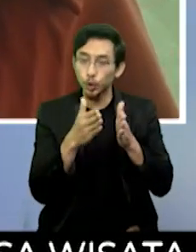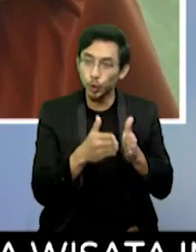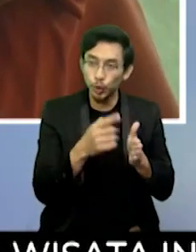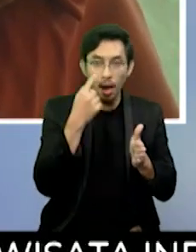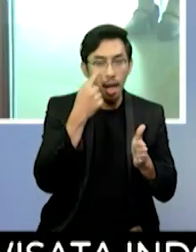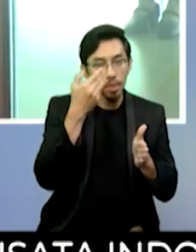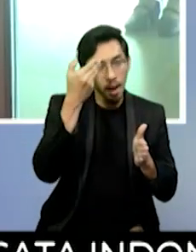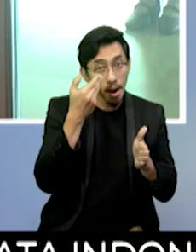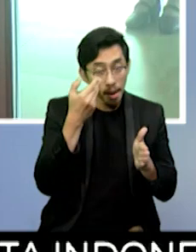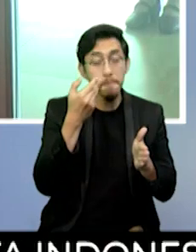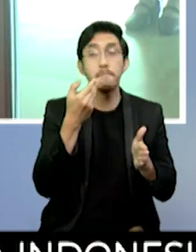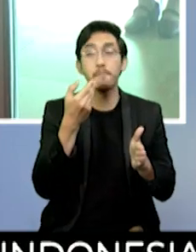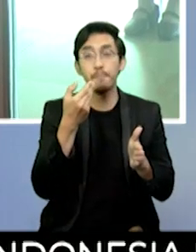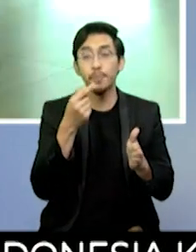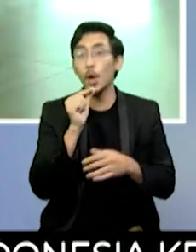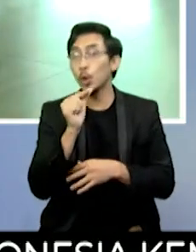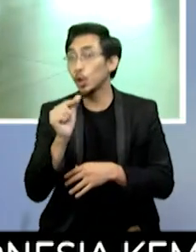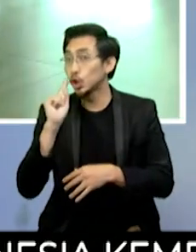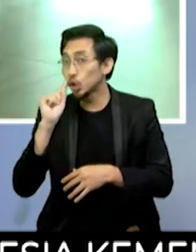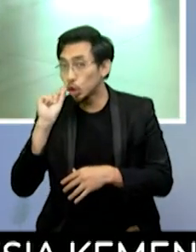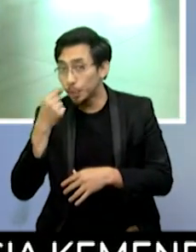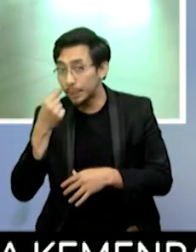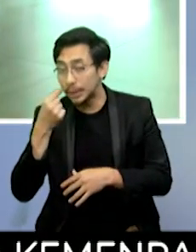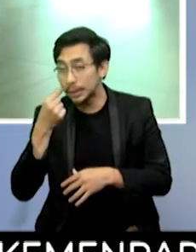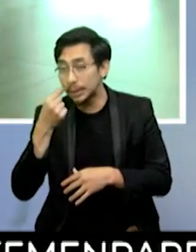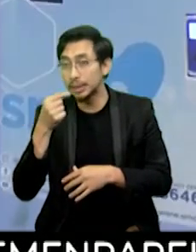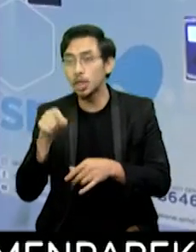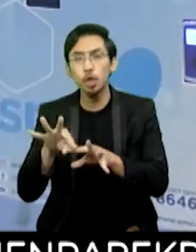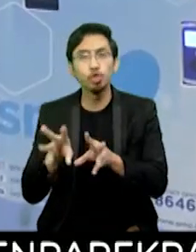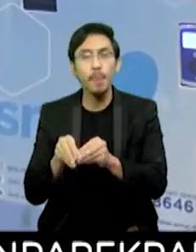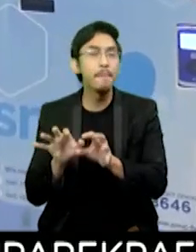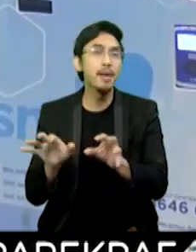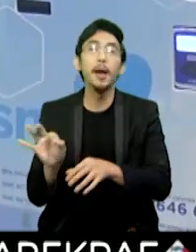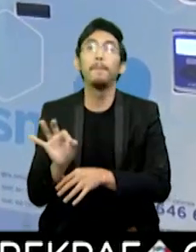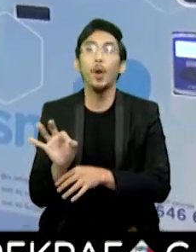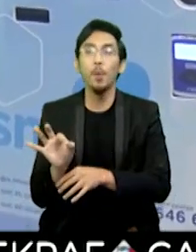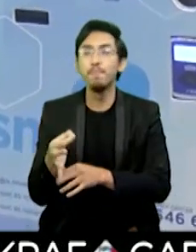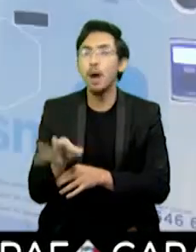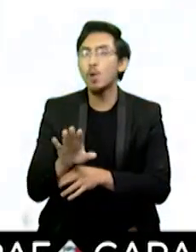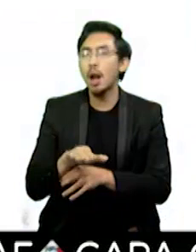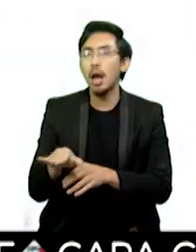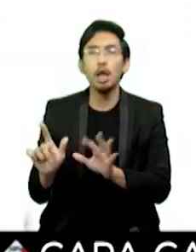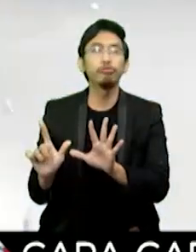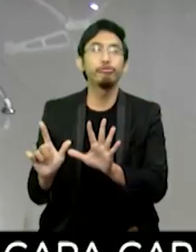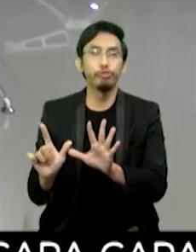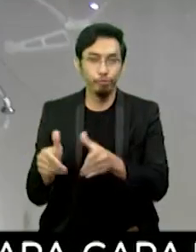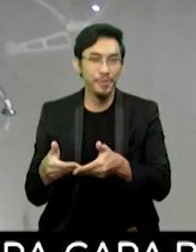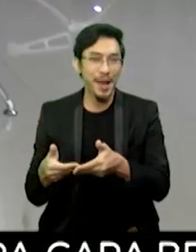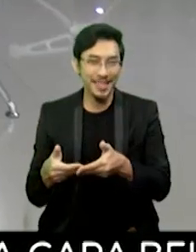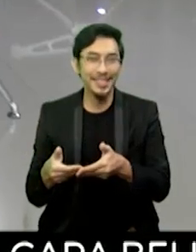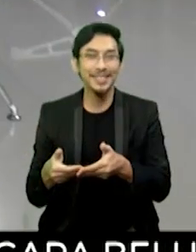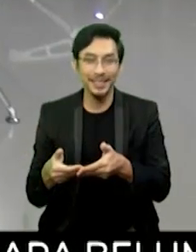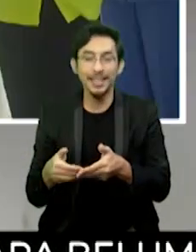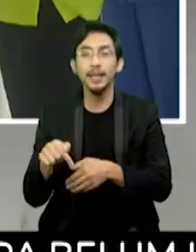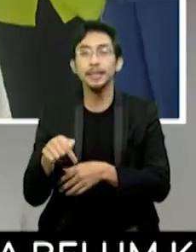Sementara untuk bibir sumbingnya memang belum begitu banyak, baru 7 anak-anak bayi ya. Dengan adanya